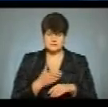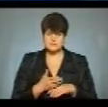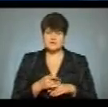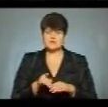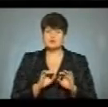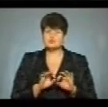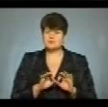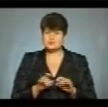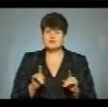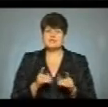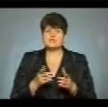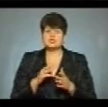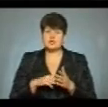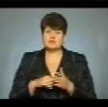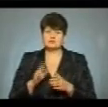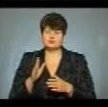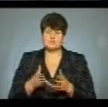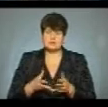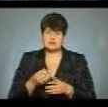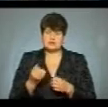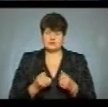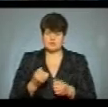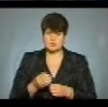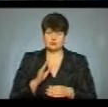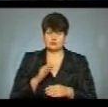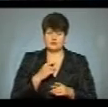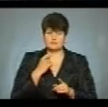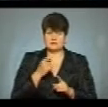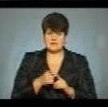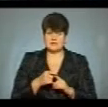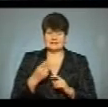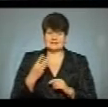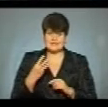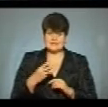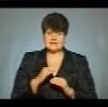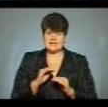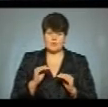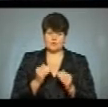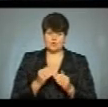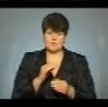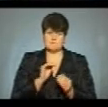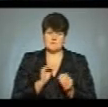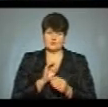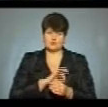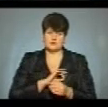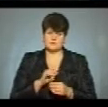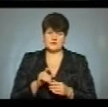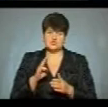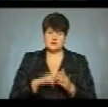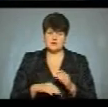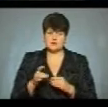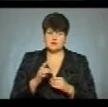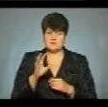Вона розповіла, які штрафи платитимуть водії. Буде відповідальність 30 неоподаткованих мінімумів доходів громадян, тобто штраф у